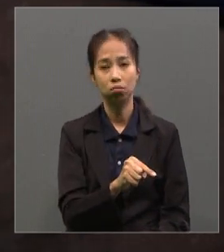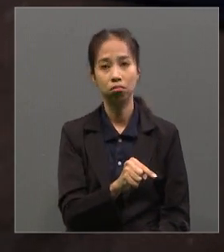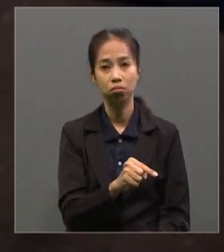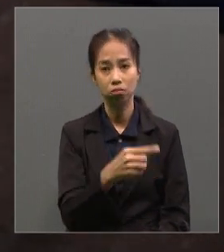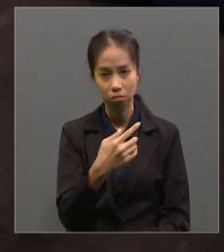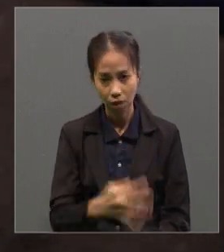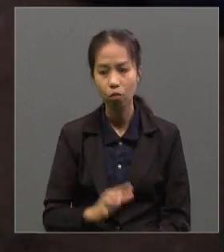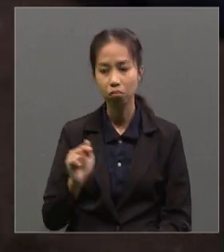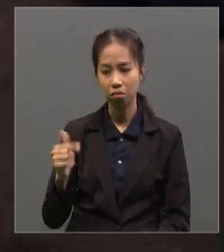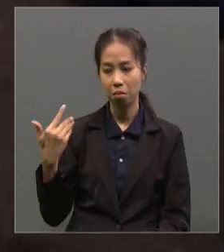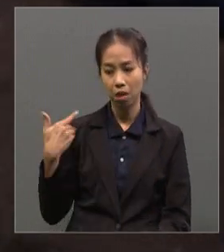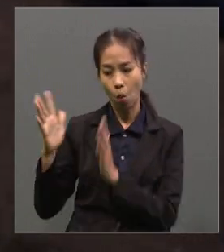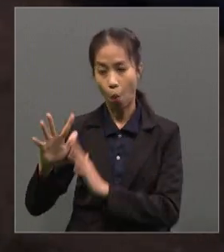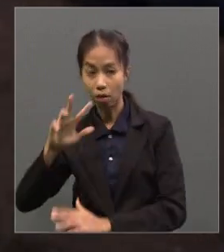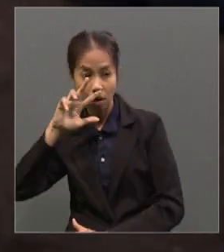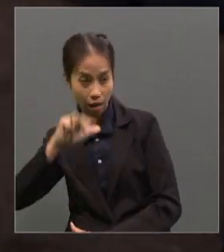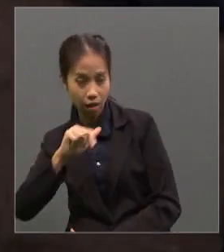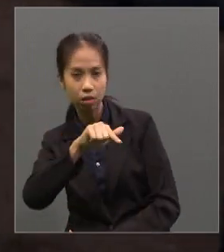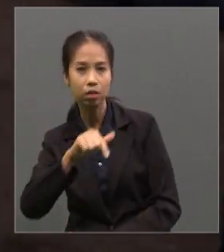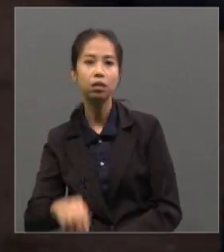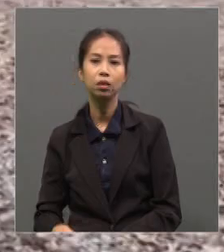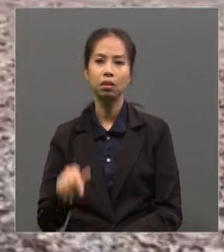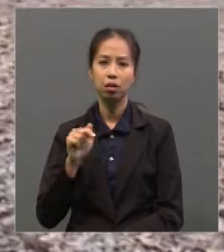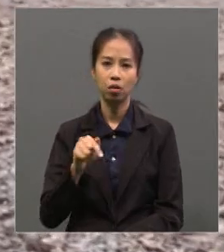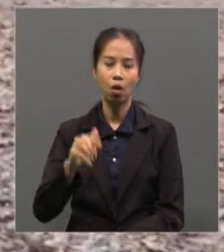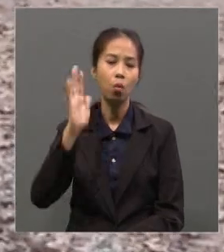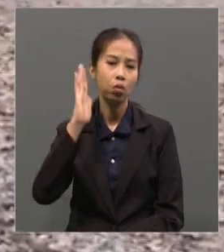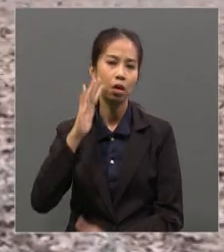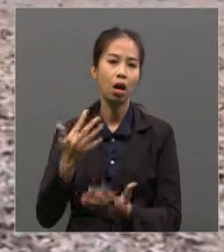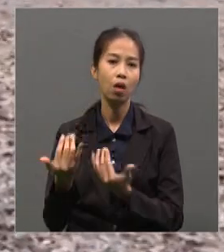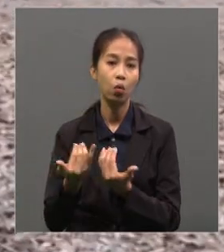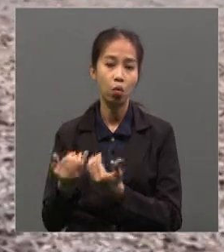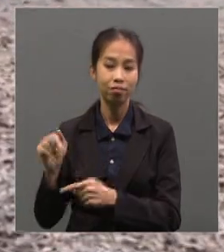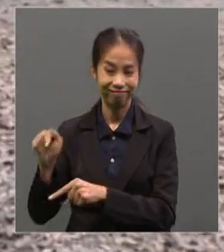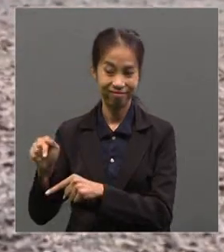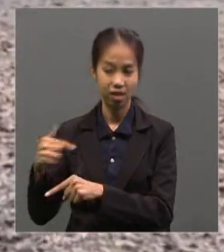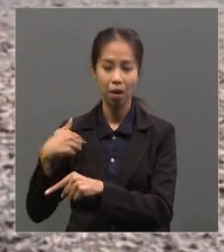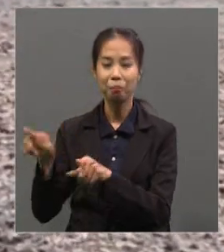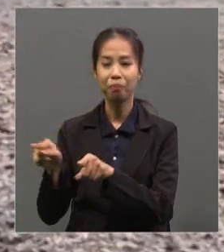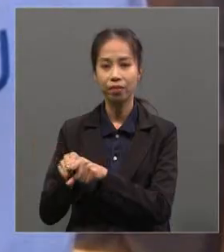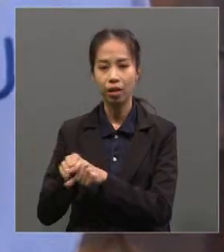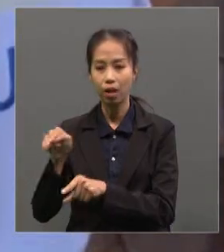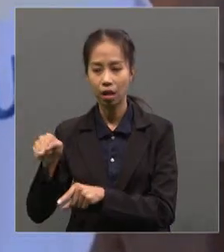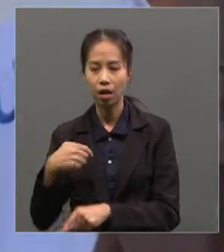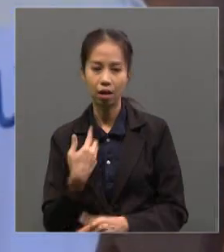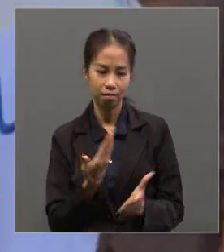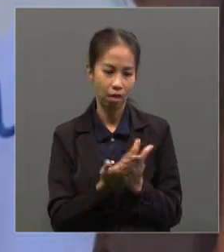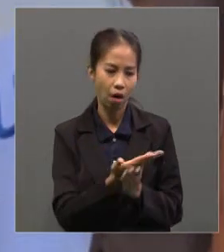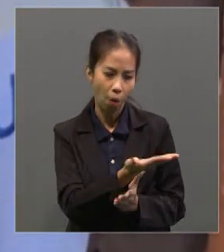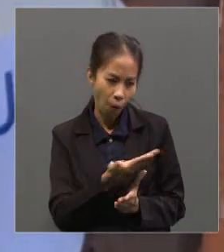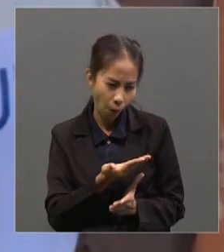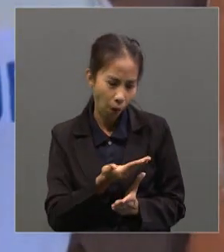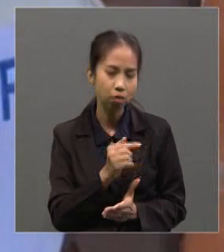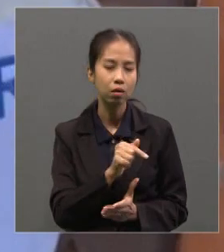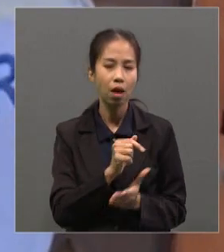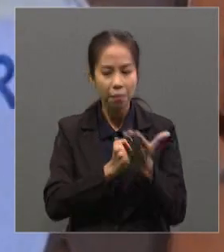ผู้เห็นเหตุการณ์ให้ข้อมูลเพิ่มเติมนะคะว่าลูกชายของผู้ตายเนี่ยเข้ามาขอเงินแม่เพื่อที่จะนำไปซื้อยาเสพติดแต่ว่า